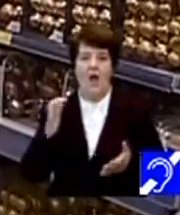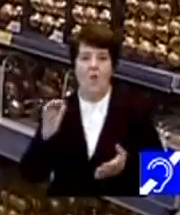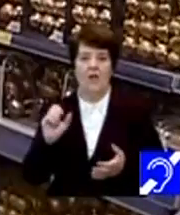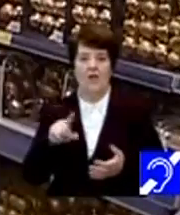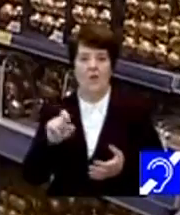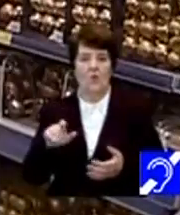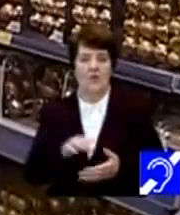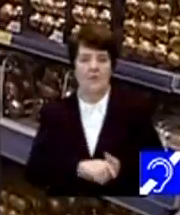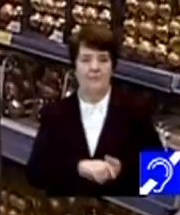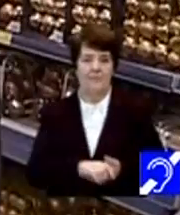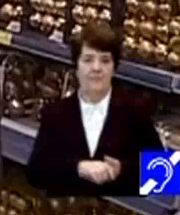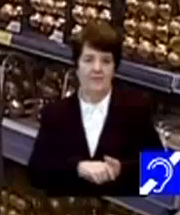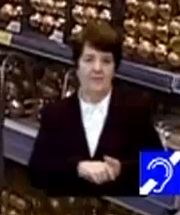Auriu,